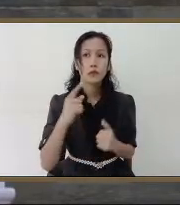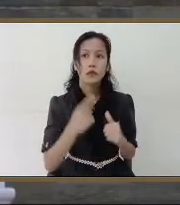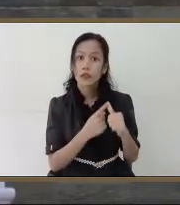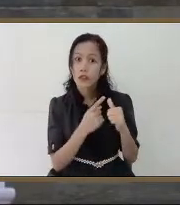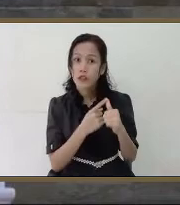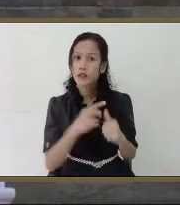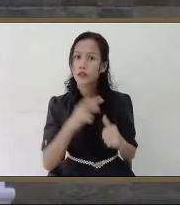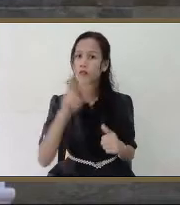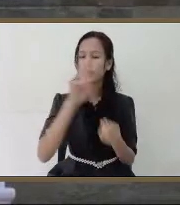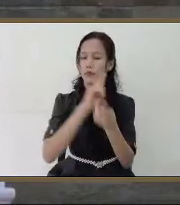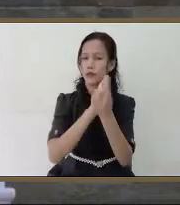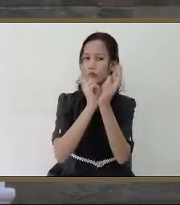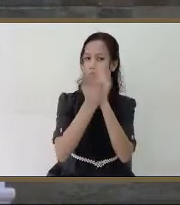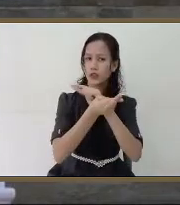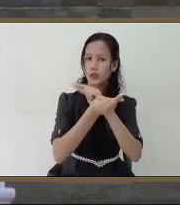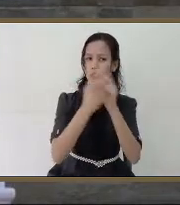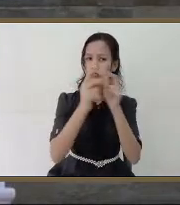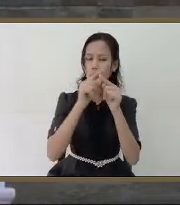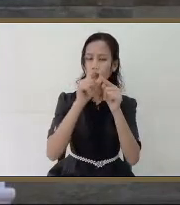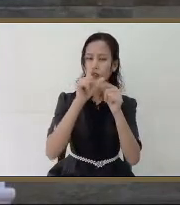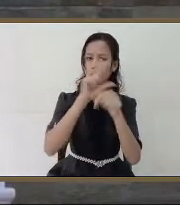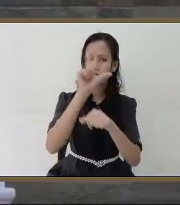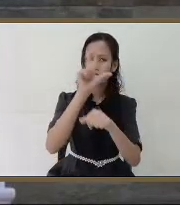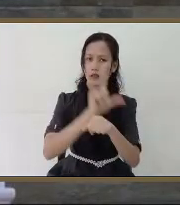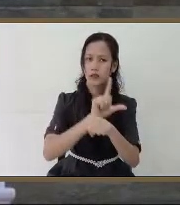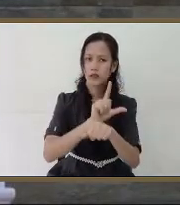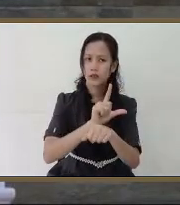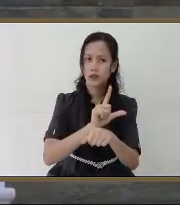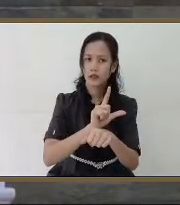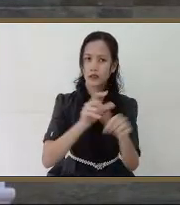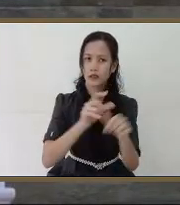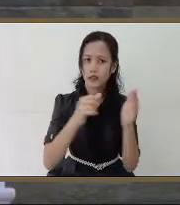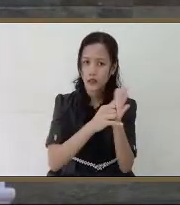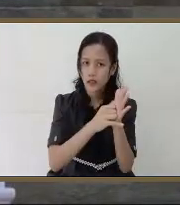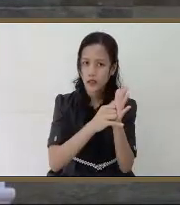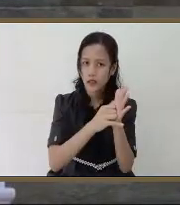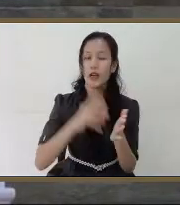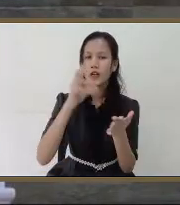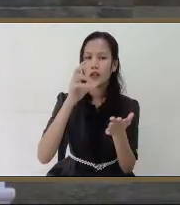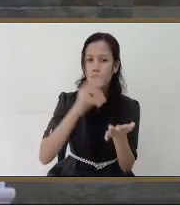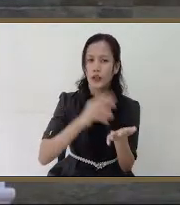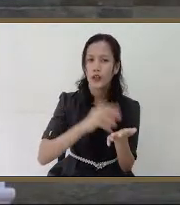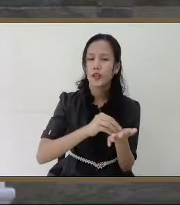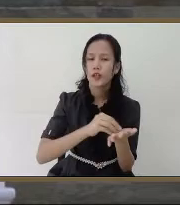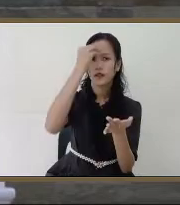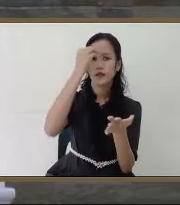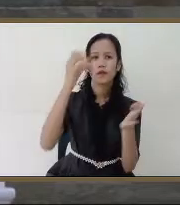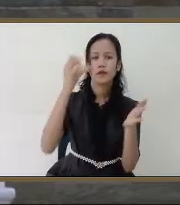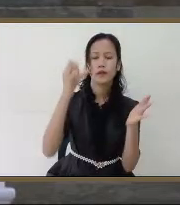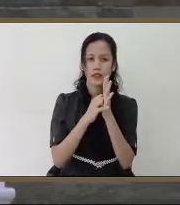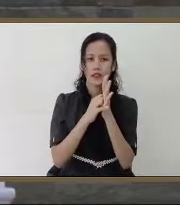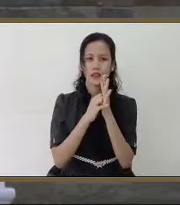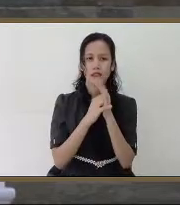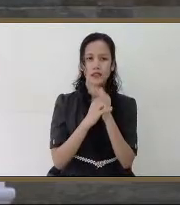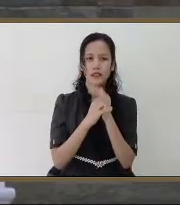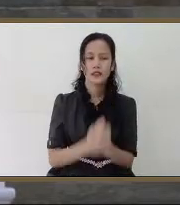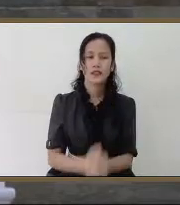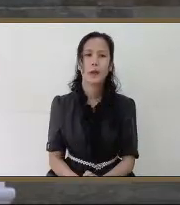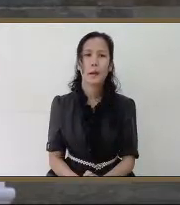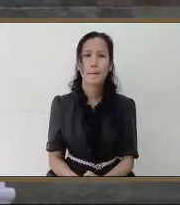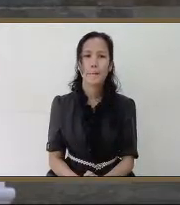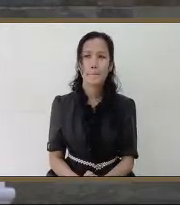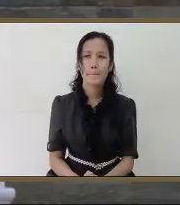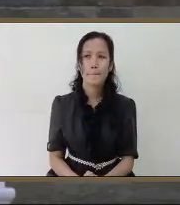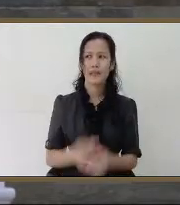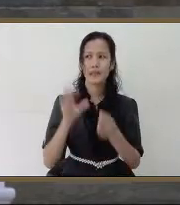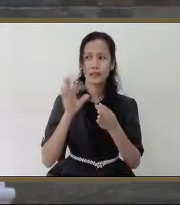chapter 1 and chapter 2. Ang kalaki po niya, ang pinaka, kumbaga, a spiritual side po niya ng